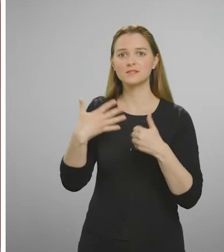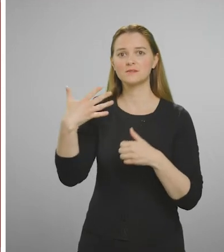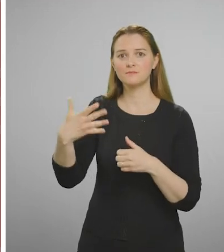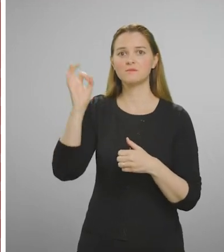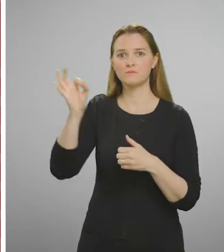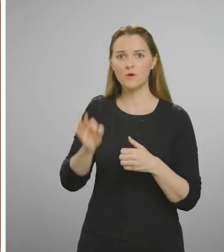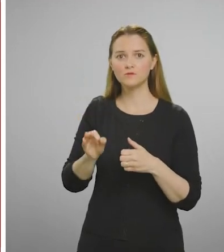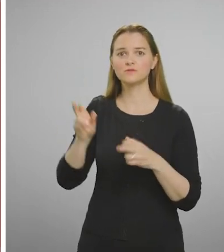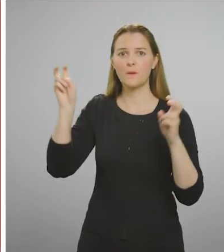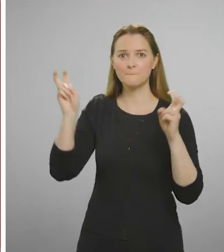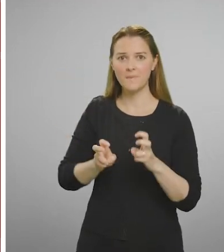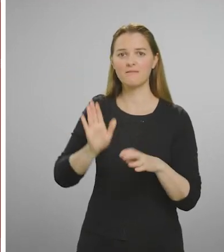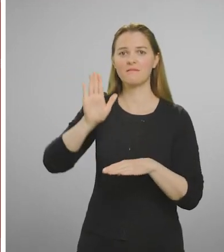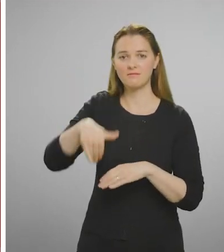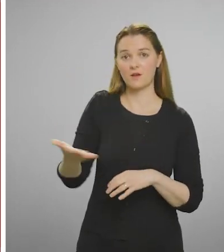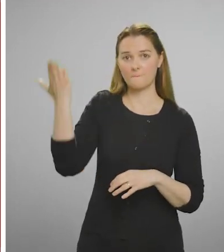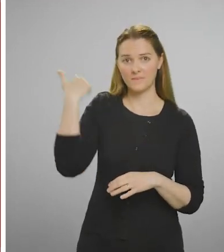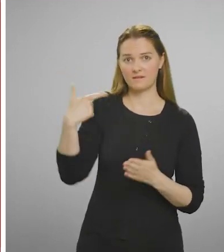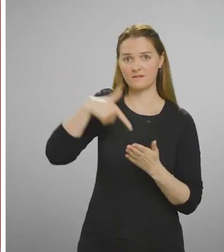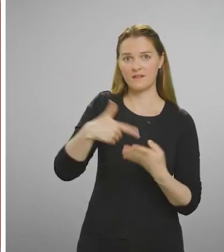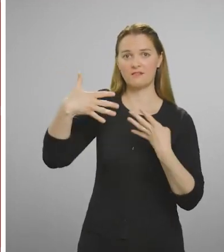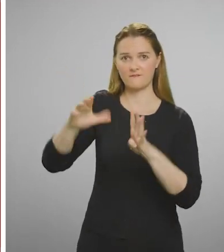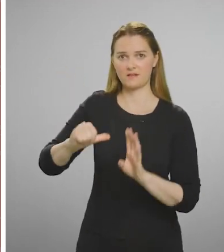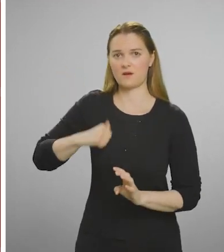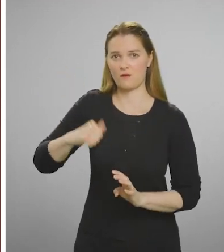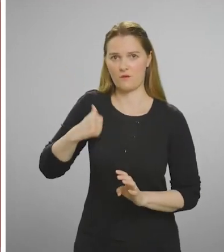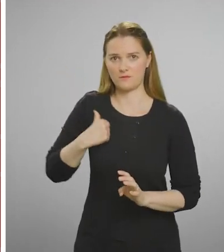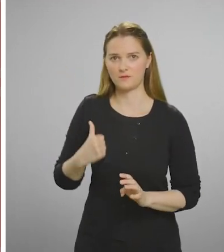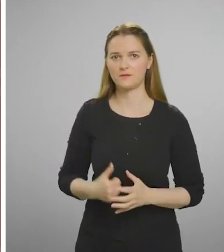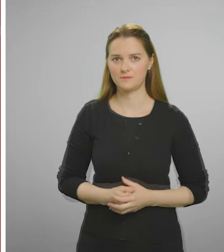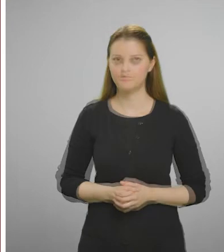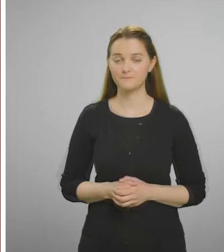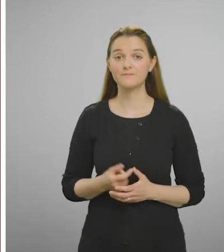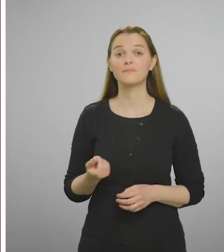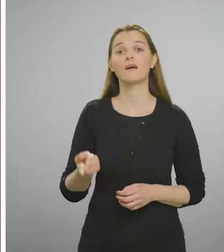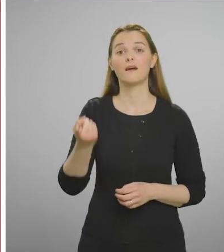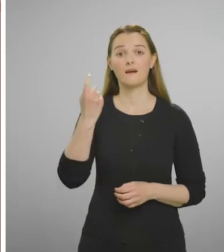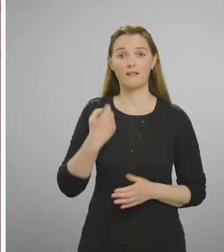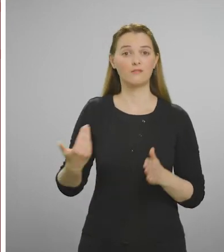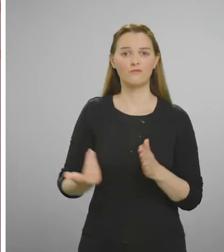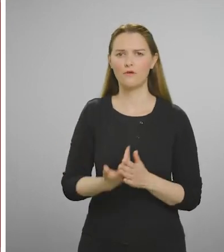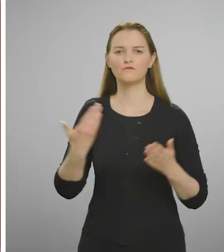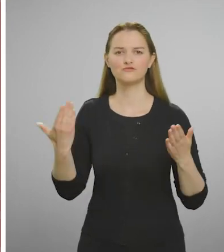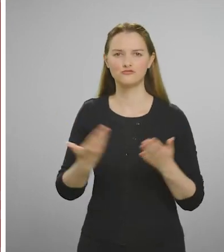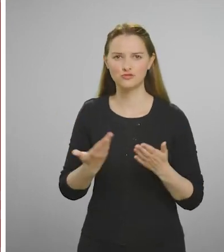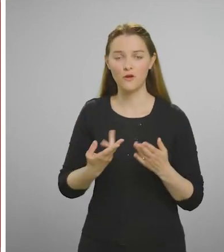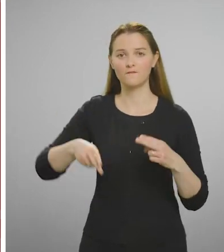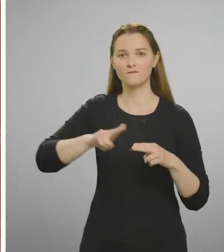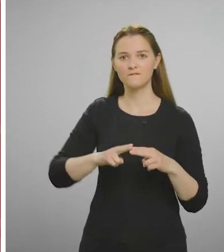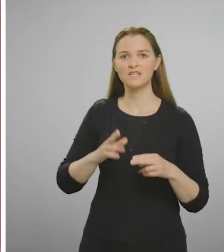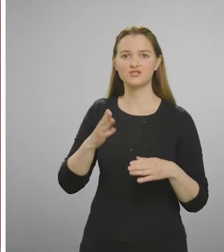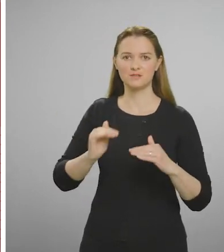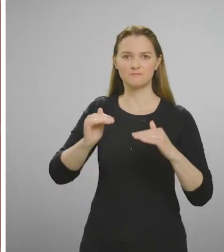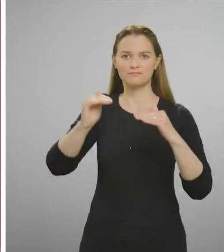oko 65% manje nego 2019. Ipak, novost je da je zabilježen trend rasta posudbe